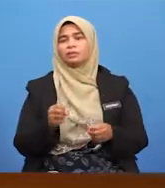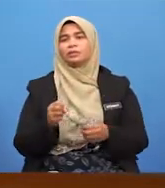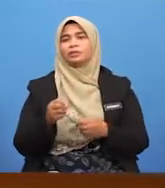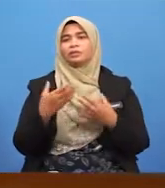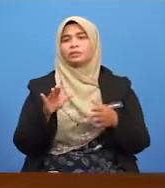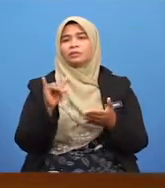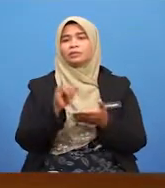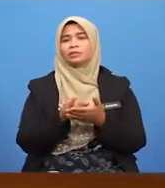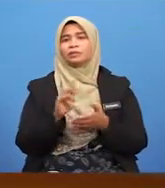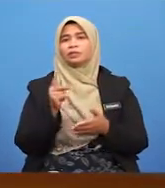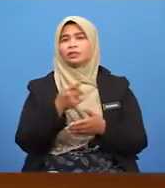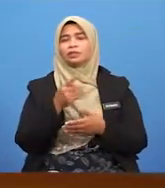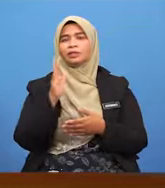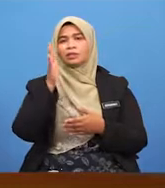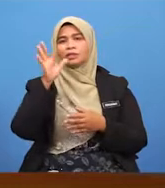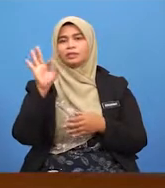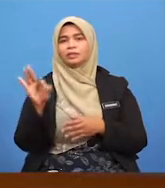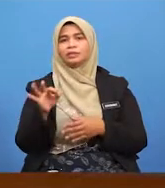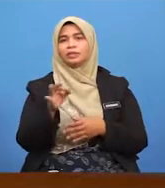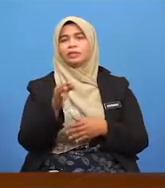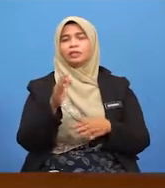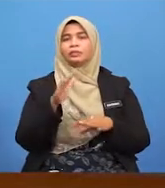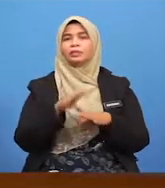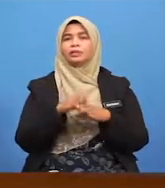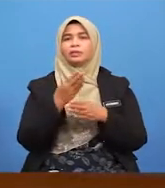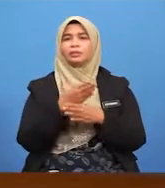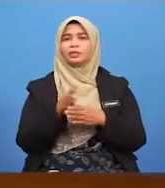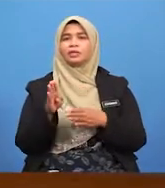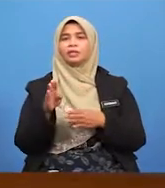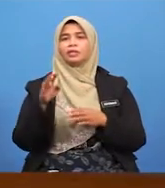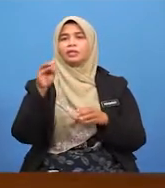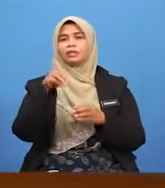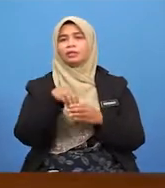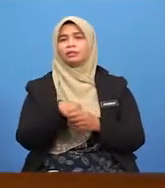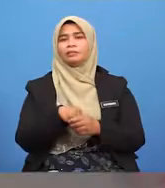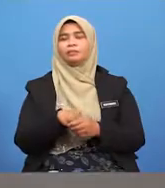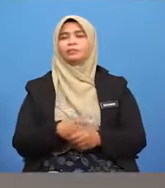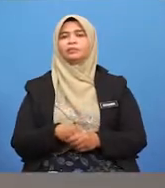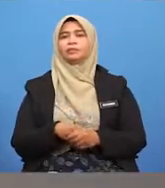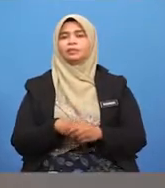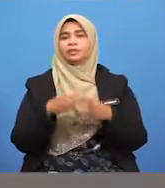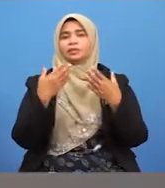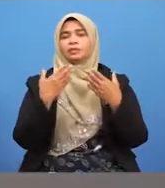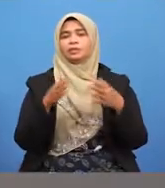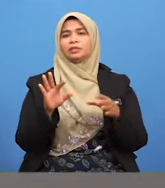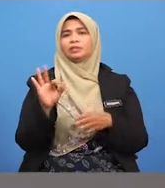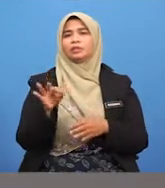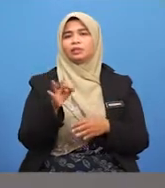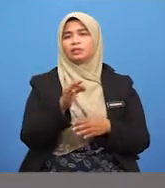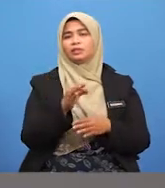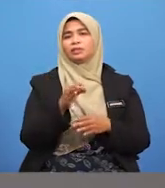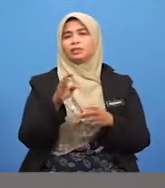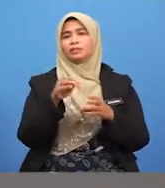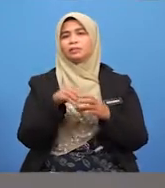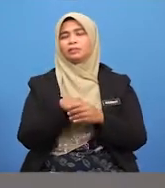seperti itu kita menjahit pada bahagian dalam Oke setelah menjahit